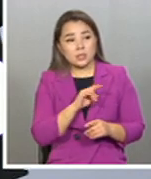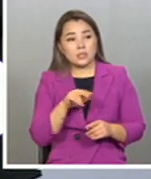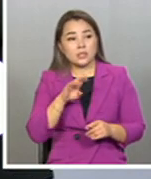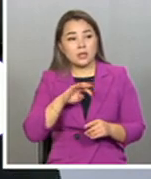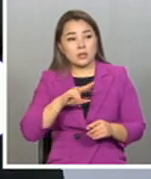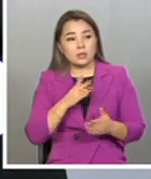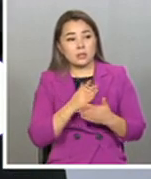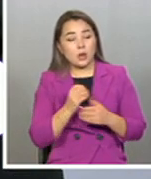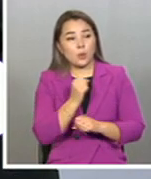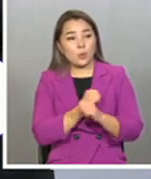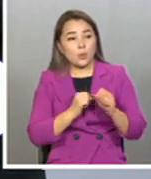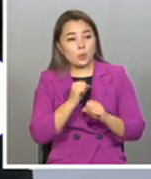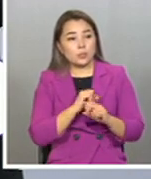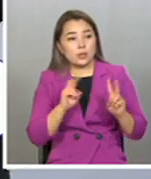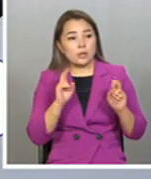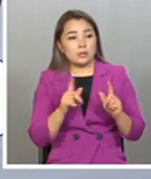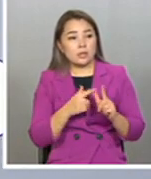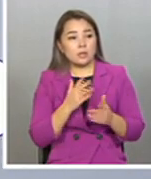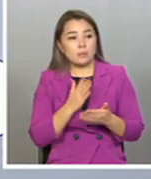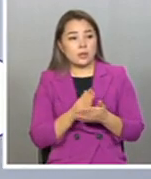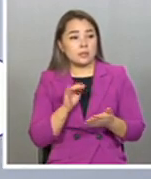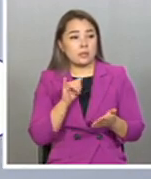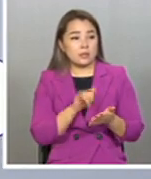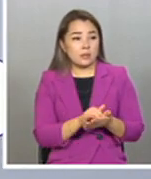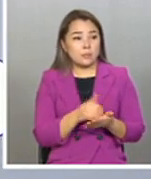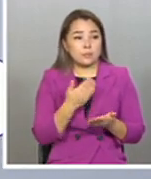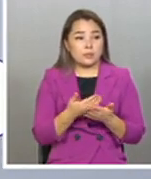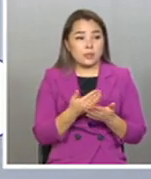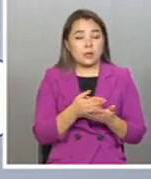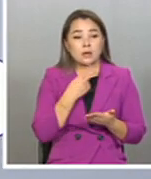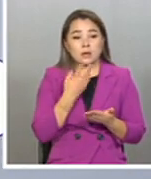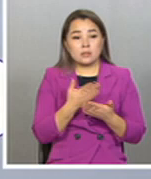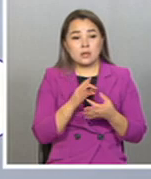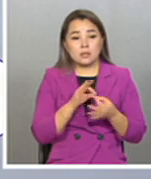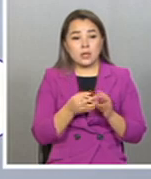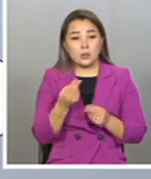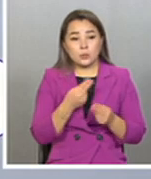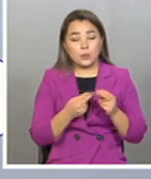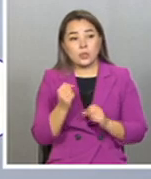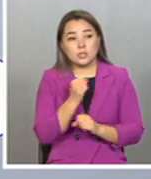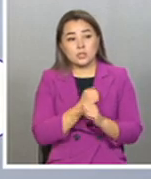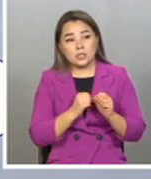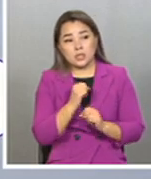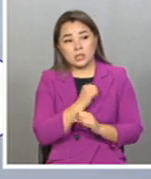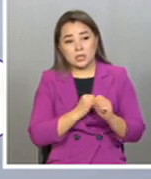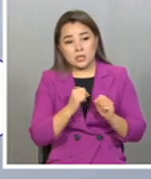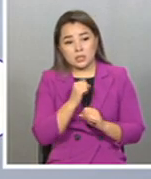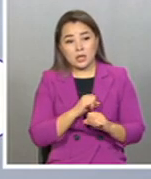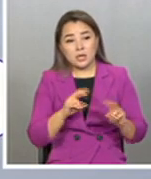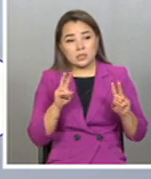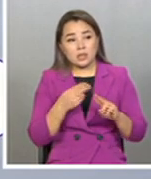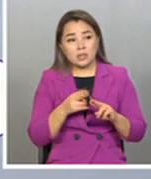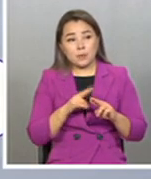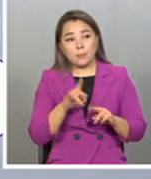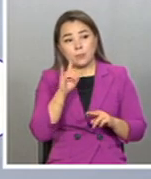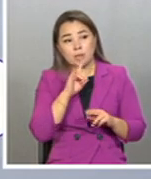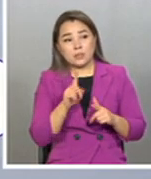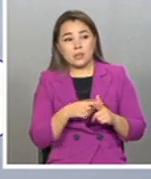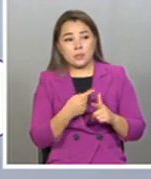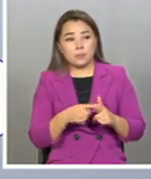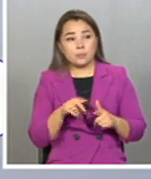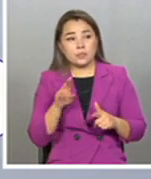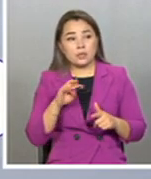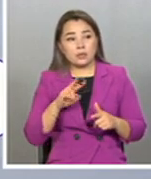қозғалтқыштар жатады. Назарларыңызды аударып суретке қарайтын болсаңыздар, яғни цилиндрдің ішінде немесе бензин, немесе дизельді